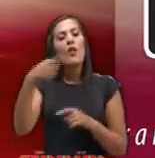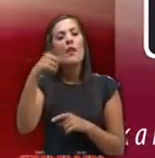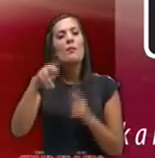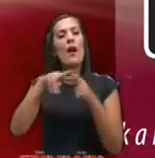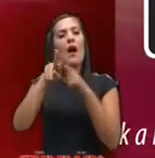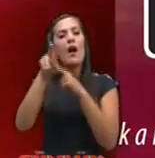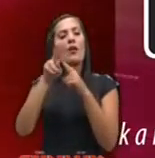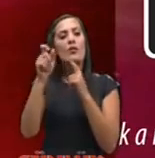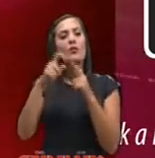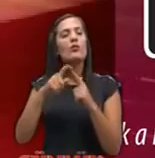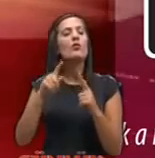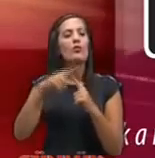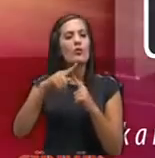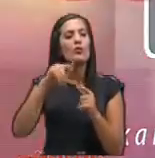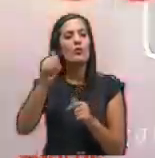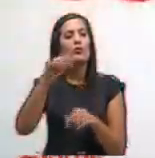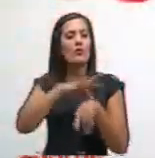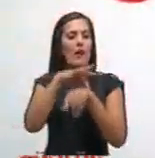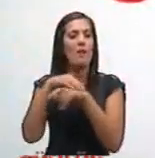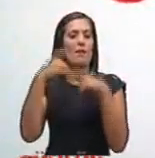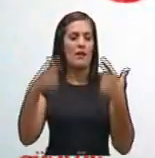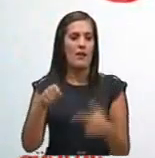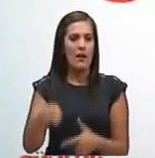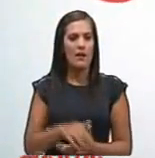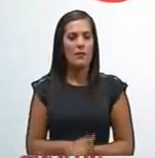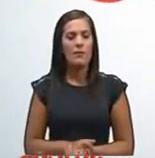Çınar günlük rehberde.